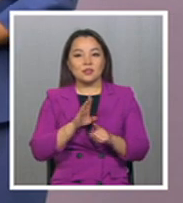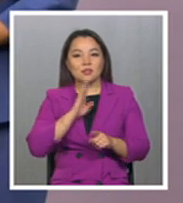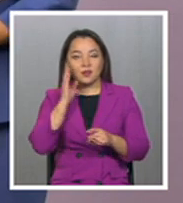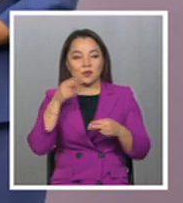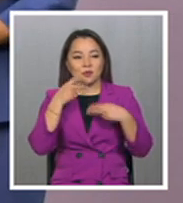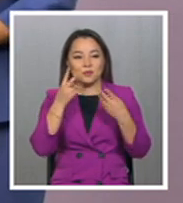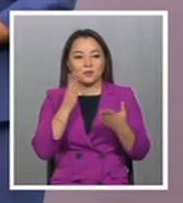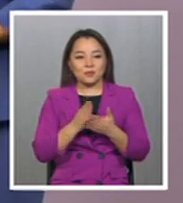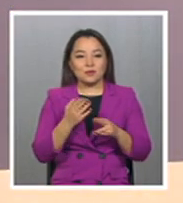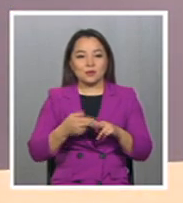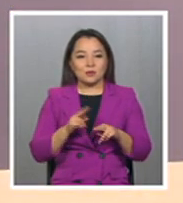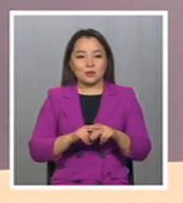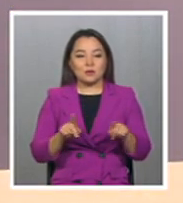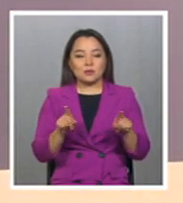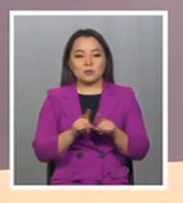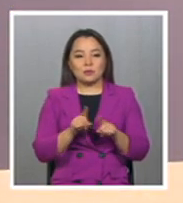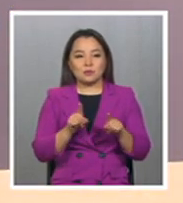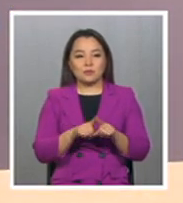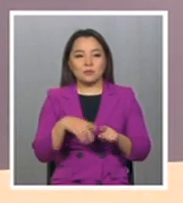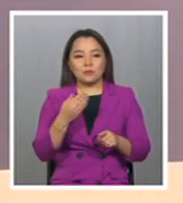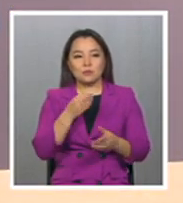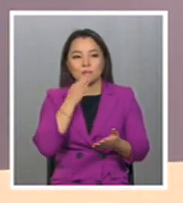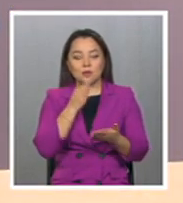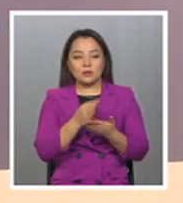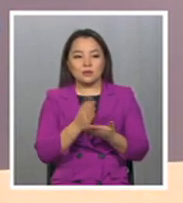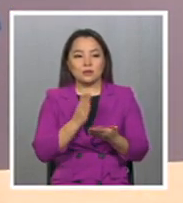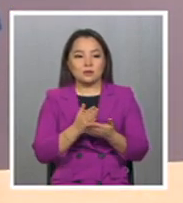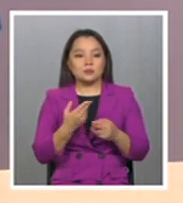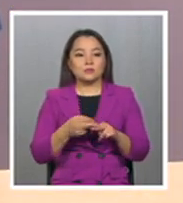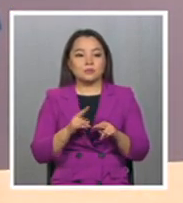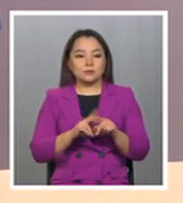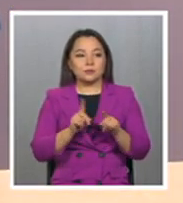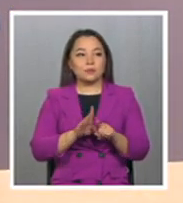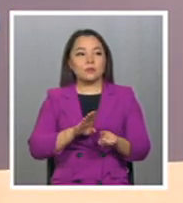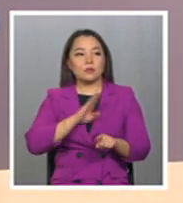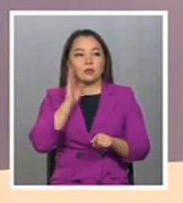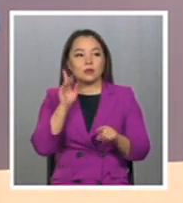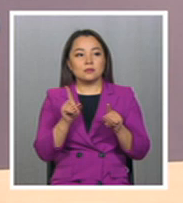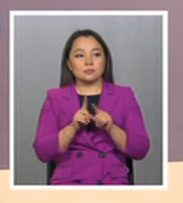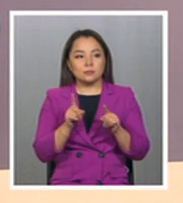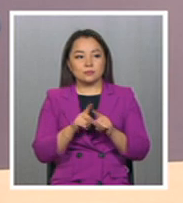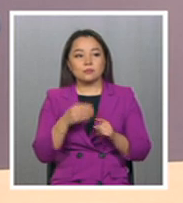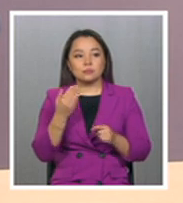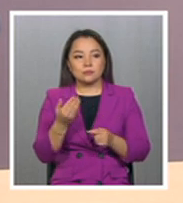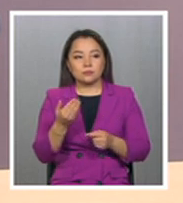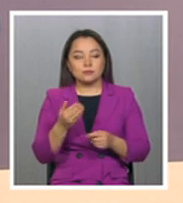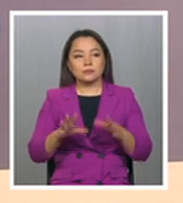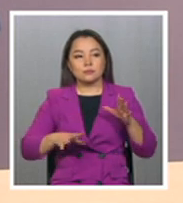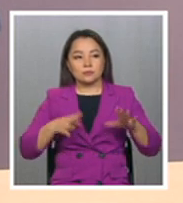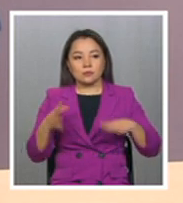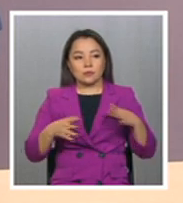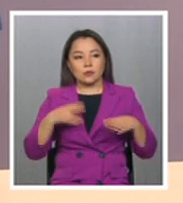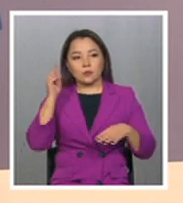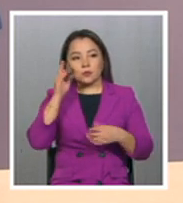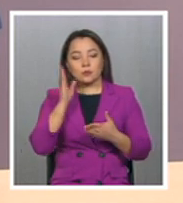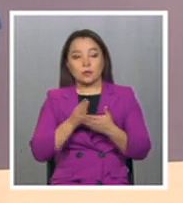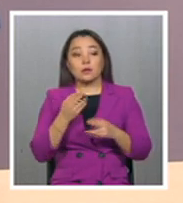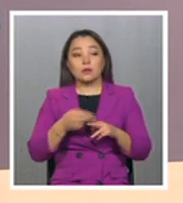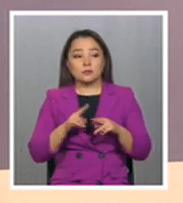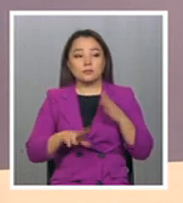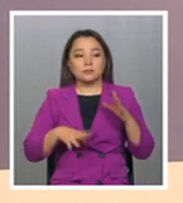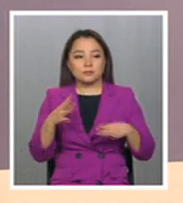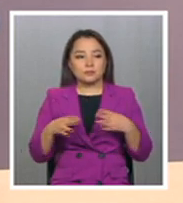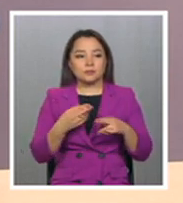Беті қолын жуады. Одан кейін таңғы жаттығуын жасайды. Сосын таңғы